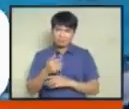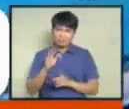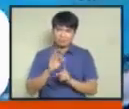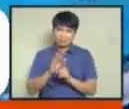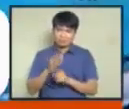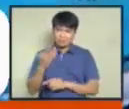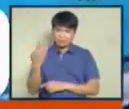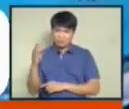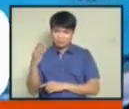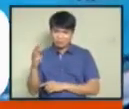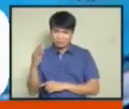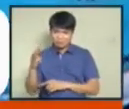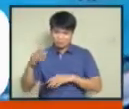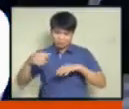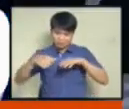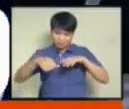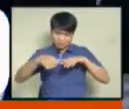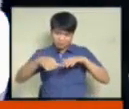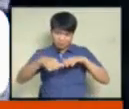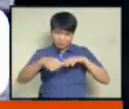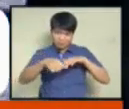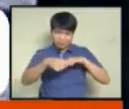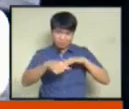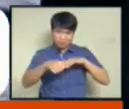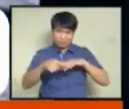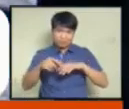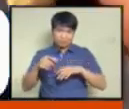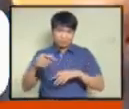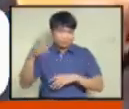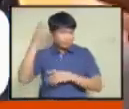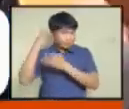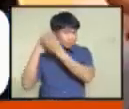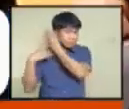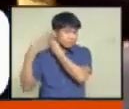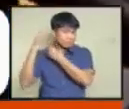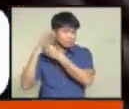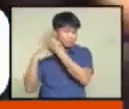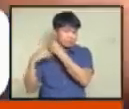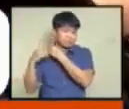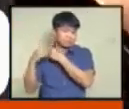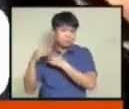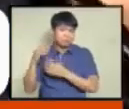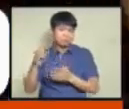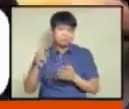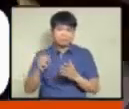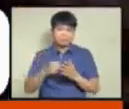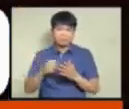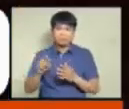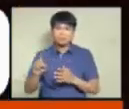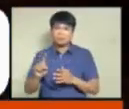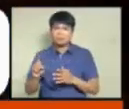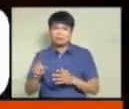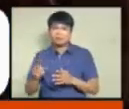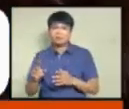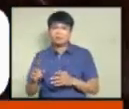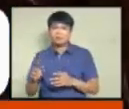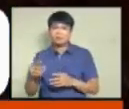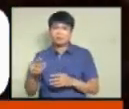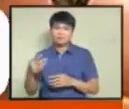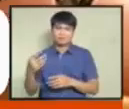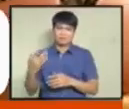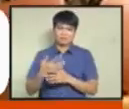blue shades ng nail polish. Pagdating naman sa hairstyle, kung kinakanta nyo pa rin ang anong paki nyo sa long hair